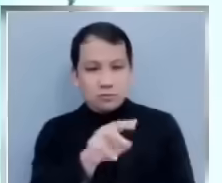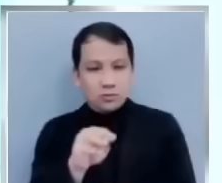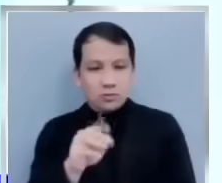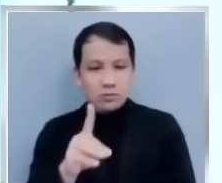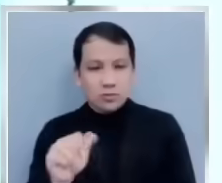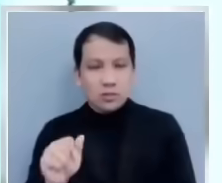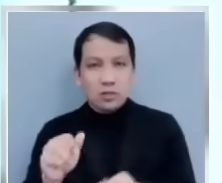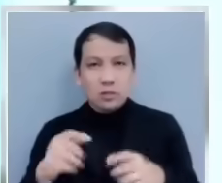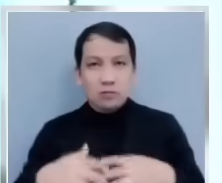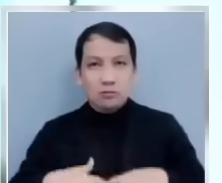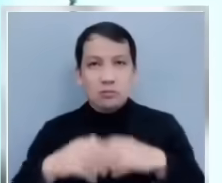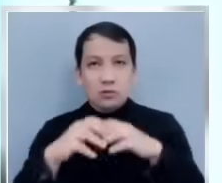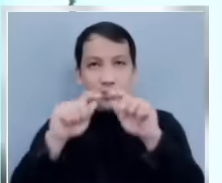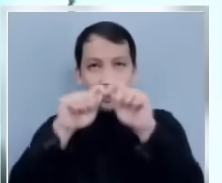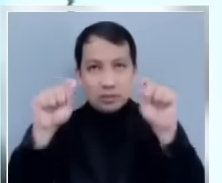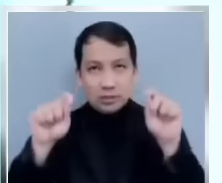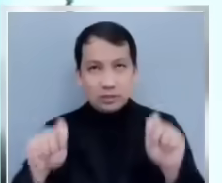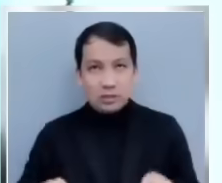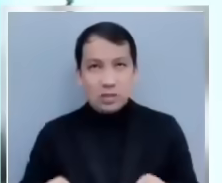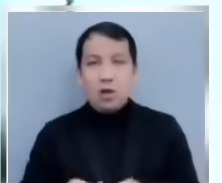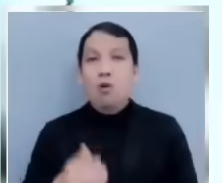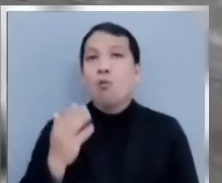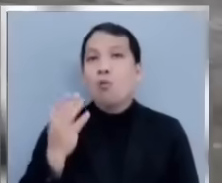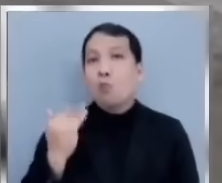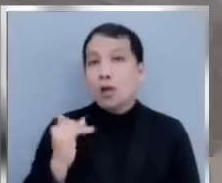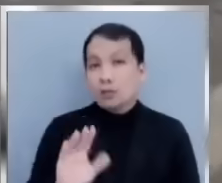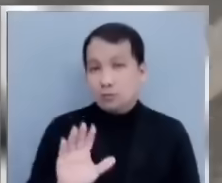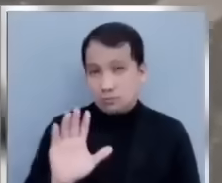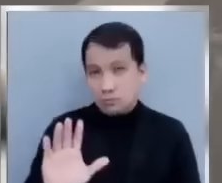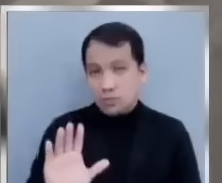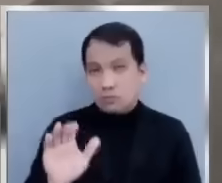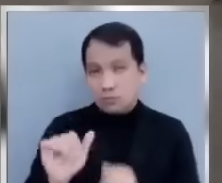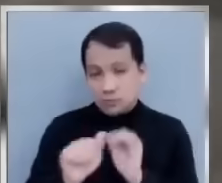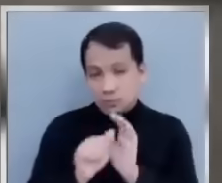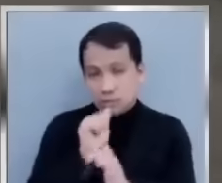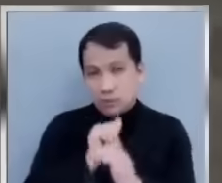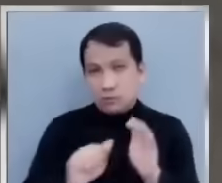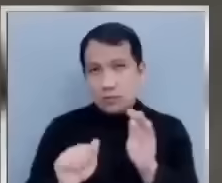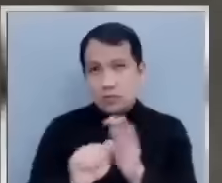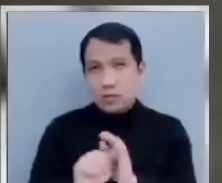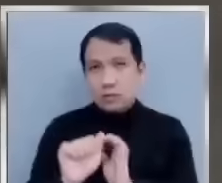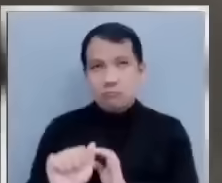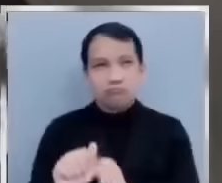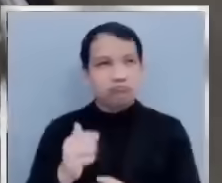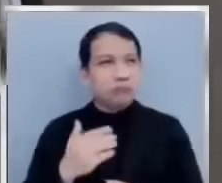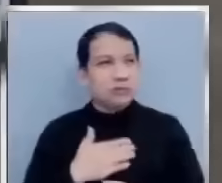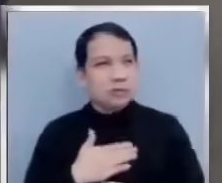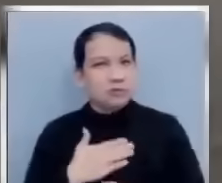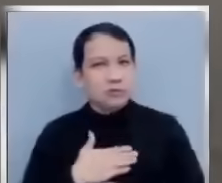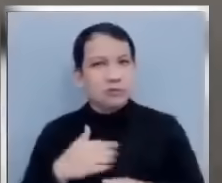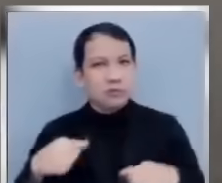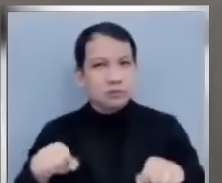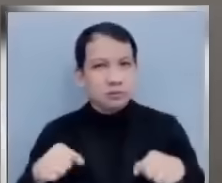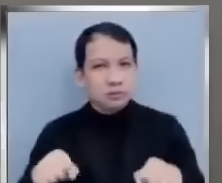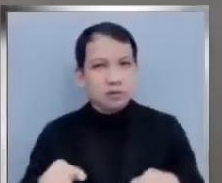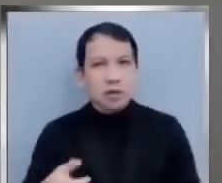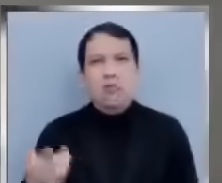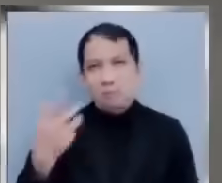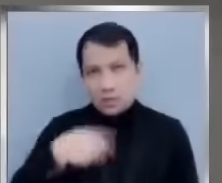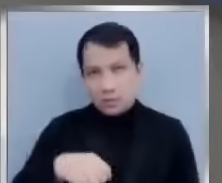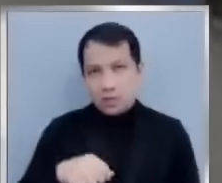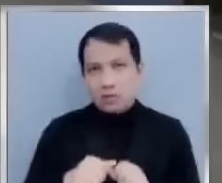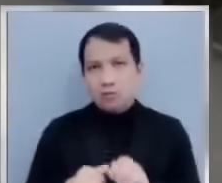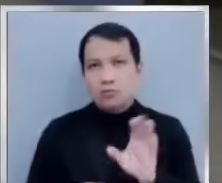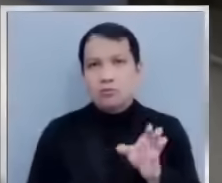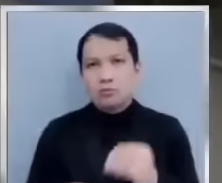mga tents para doon po sila sumilong. Natuwa naman dito ang ilang rider. Para sa akin, maganda naman kasi